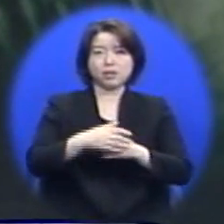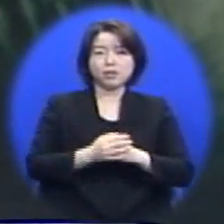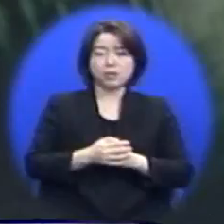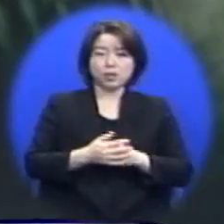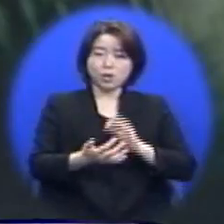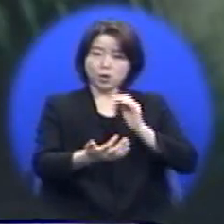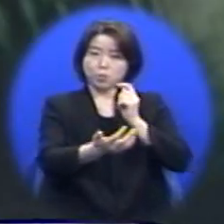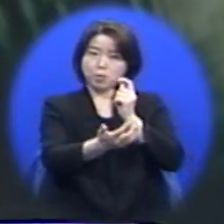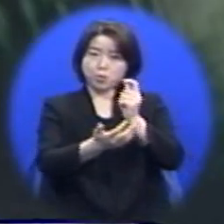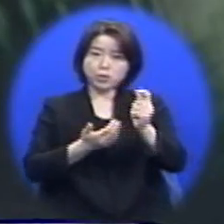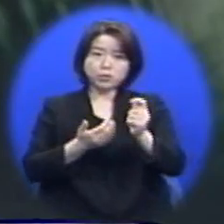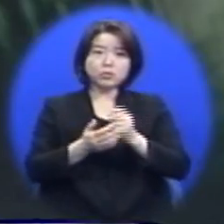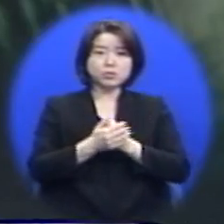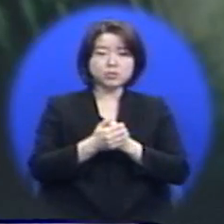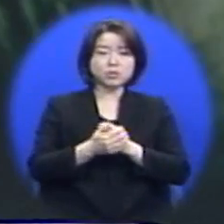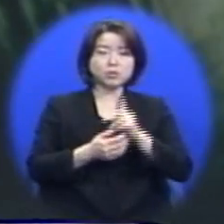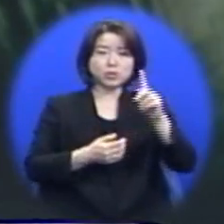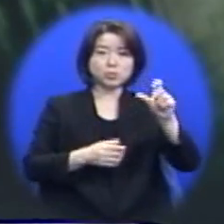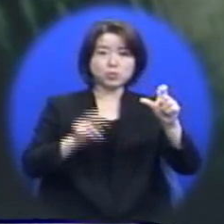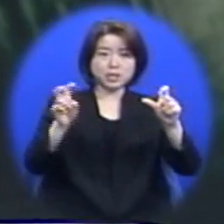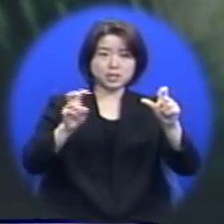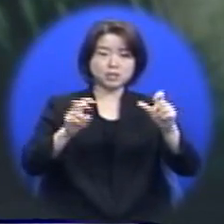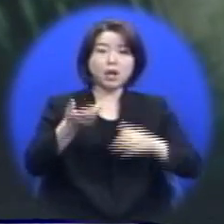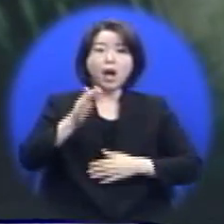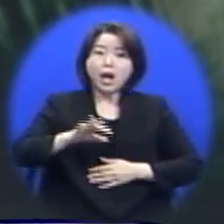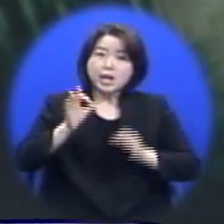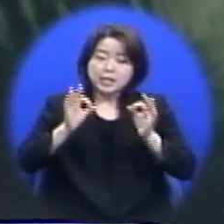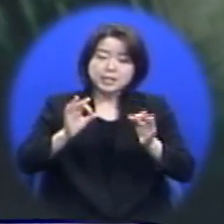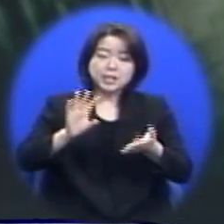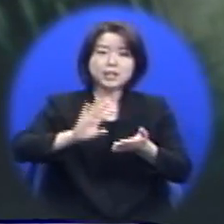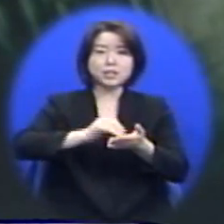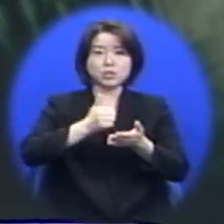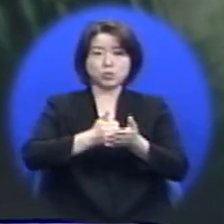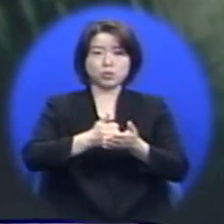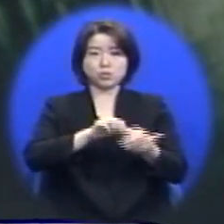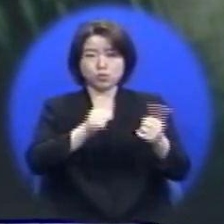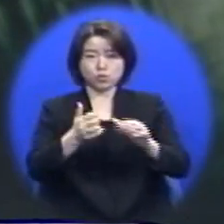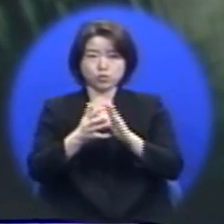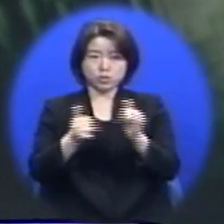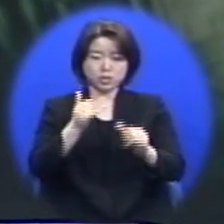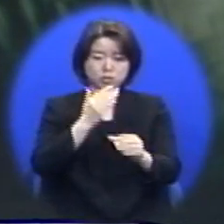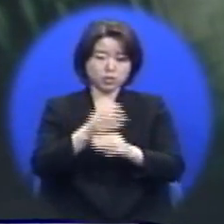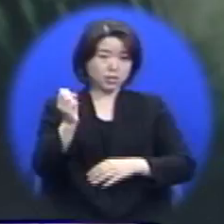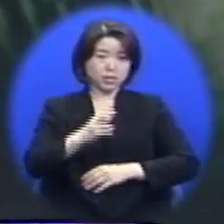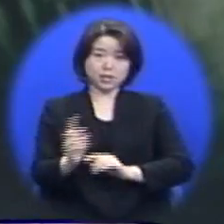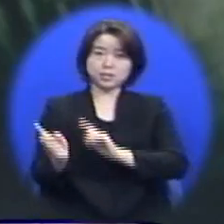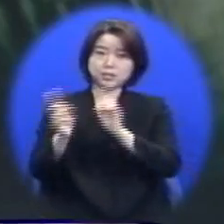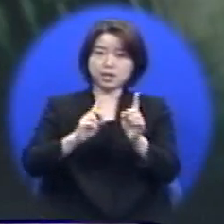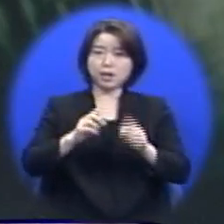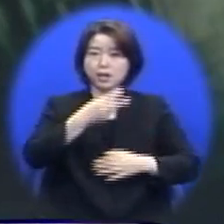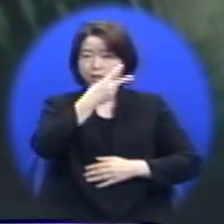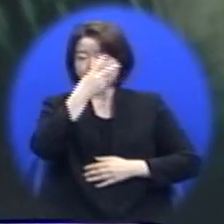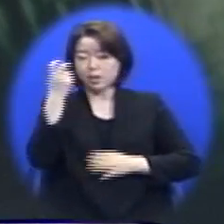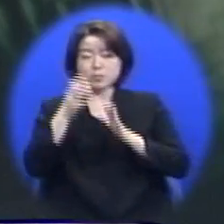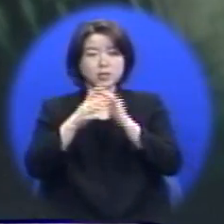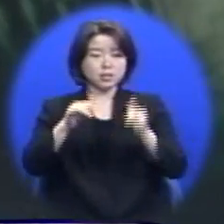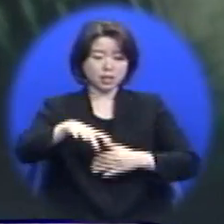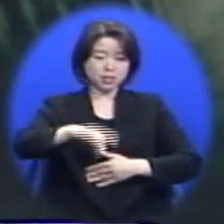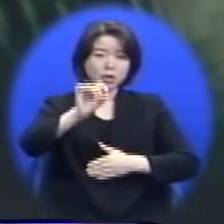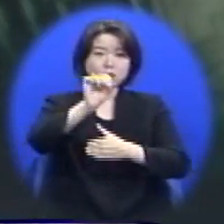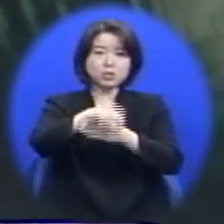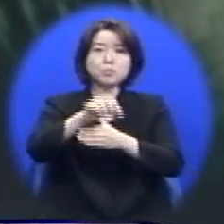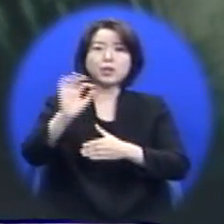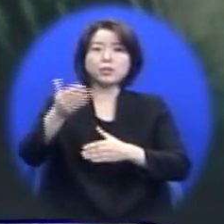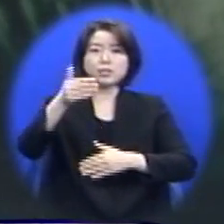고린도전서 15장 20절에 그러나 이제 그리스도께서 죽은 자 가운데서 다시 살아나사 잠자는 자들의 첫